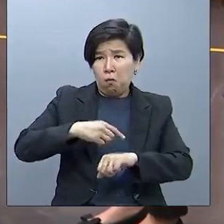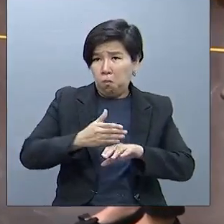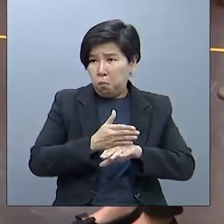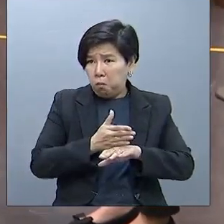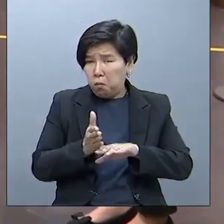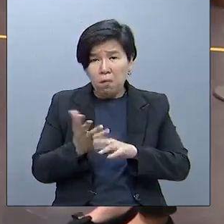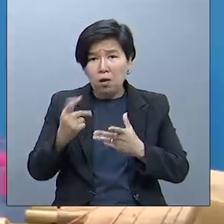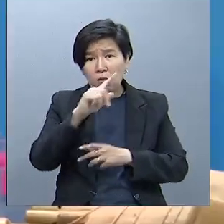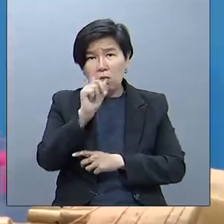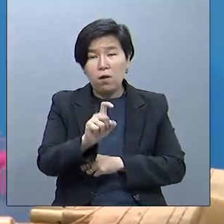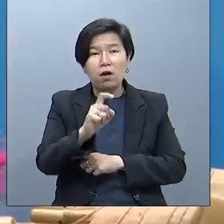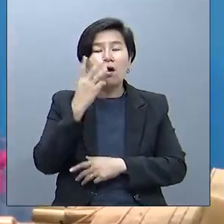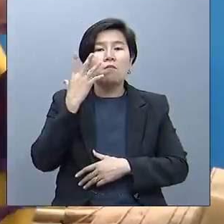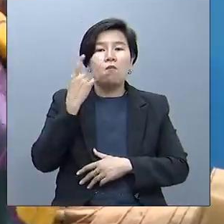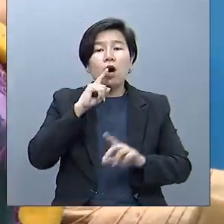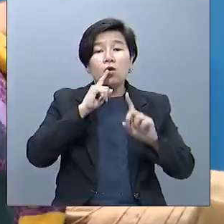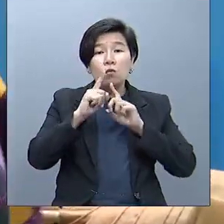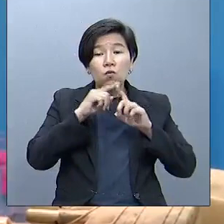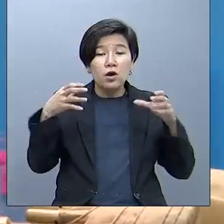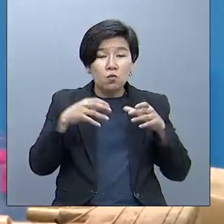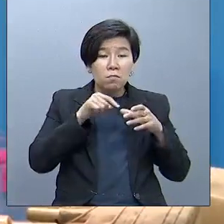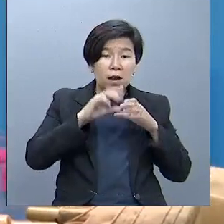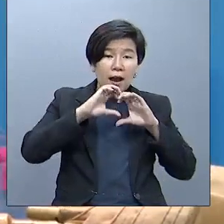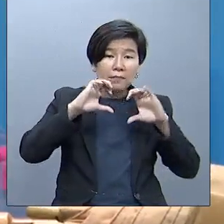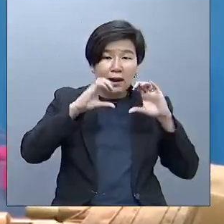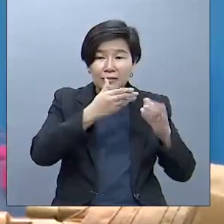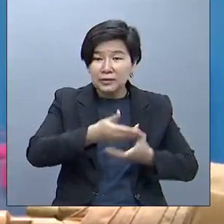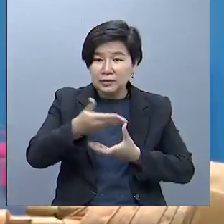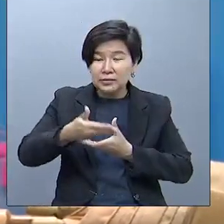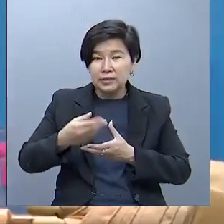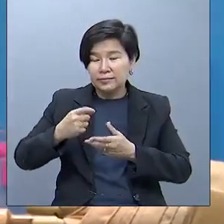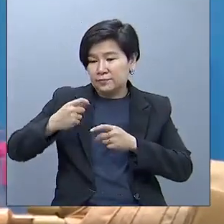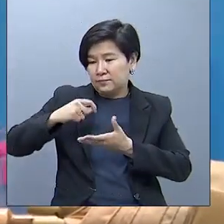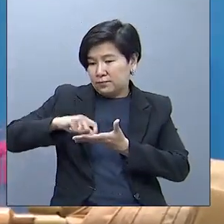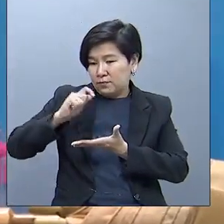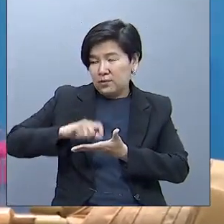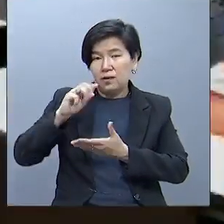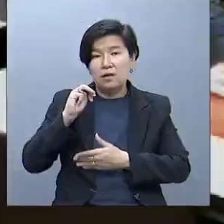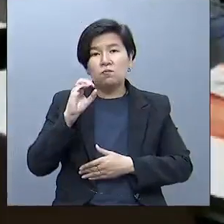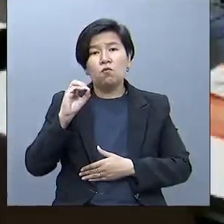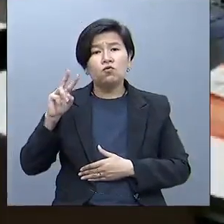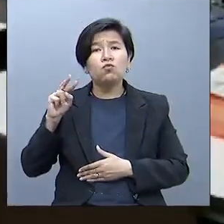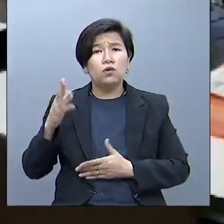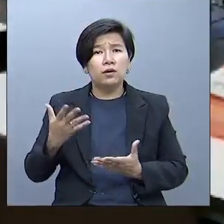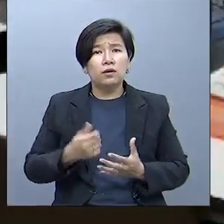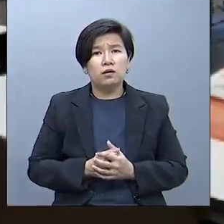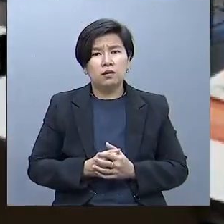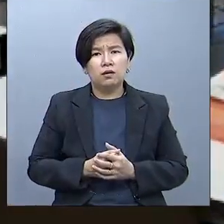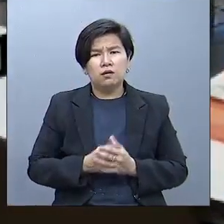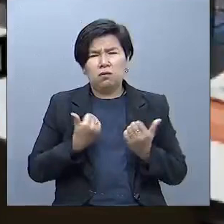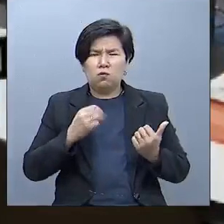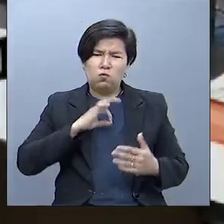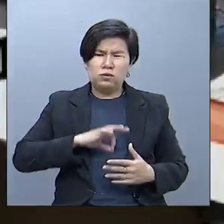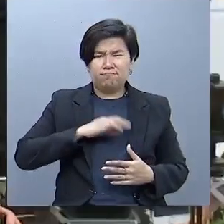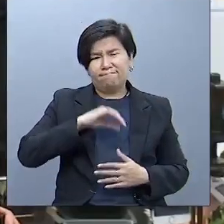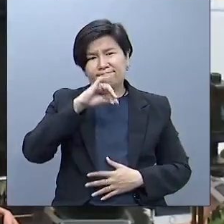ถึงแ้ว่าราน์จะพูดคุยกในพักรırฐบาลเตรียมทจะทำ MODUBใการจตองราธบาลอาจาร์มองวามันยไมมีอะไรแบบน